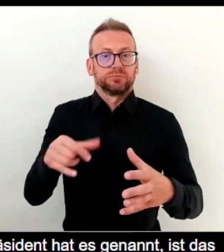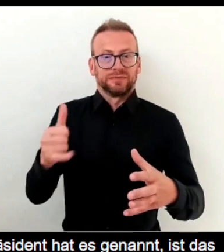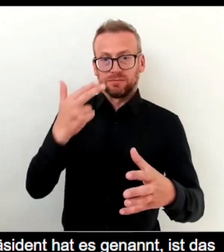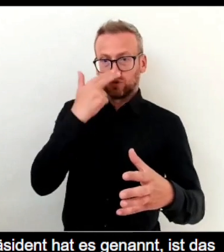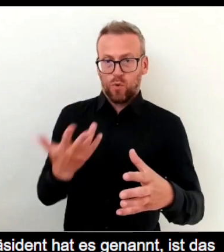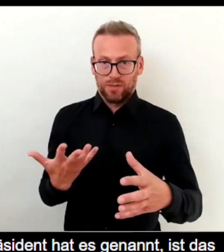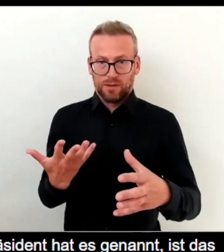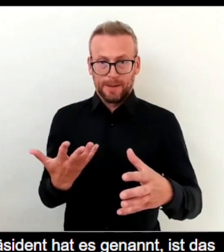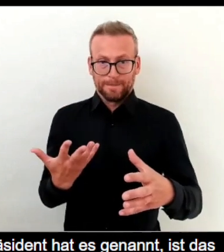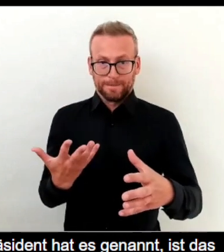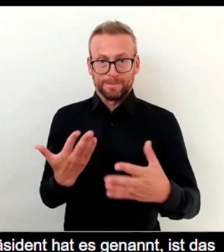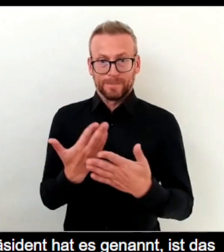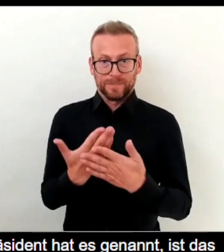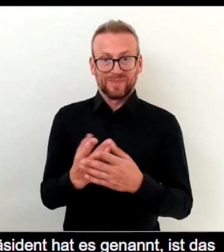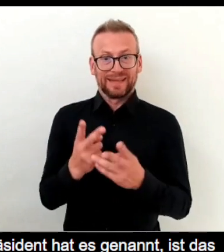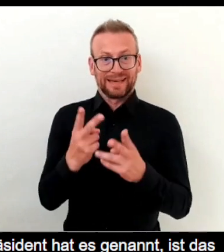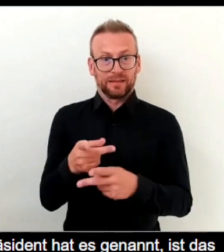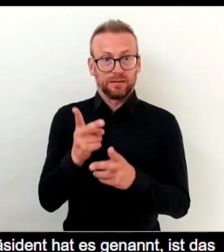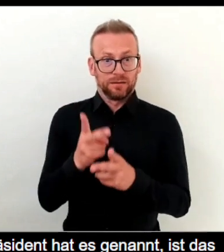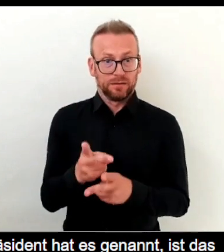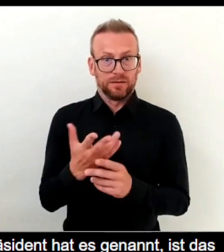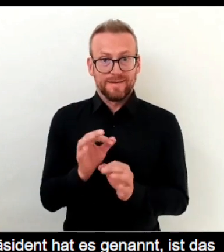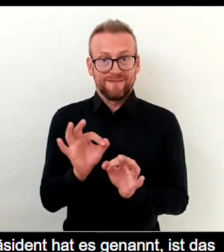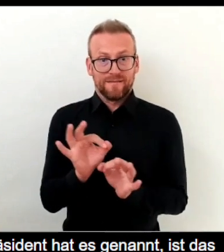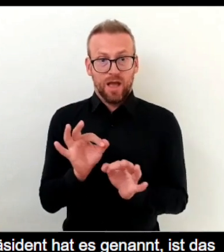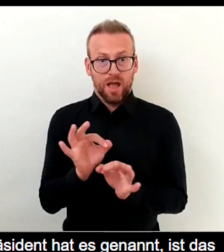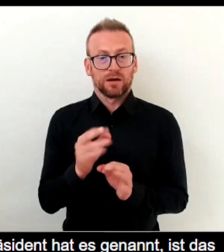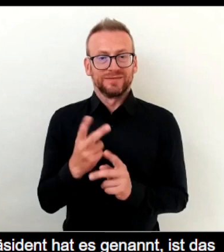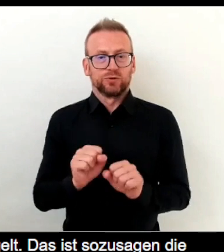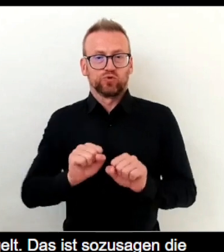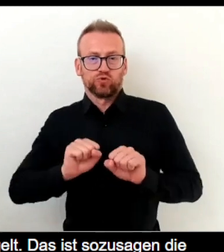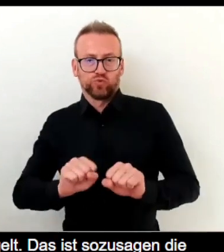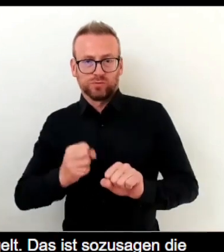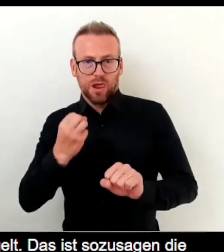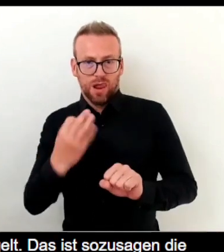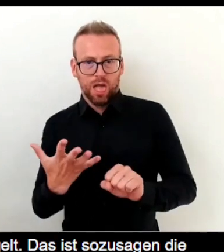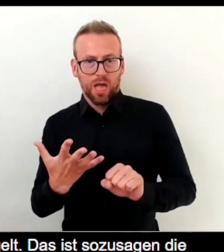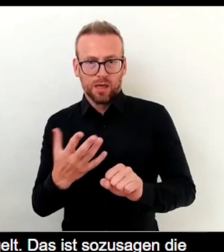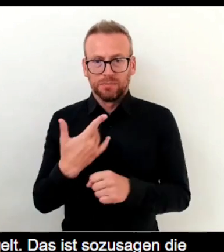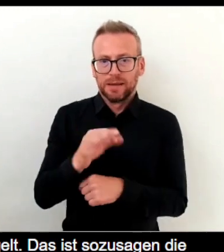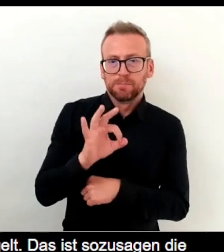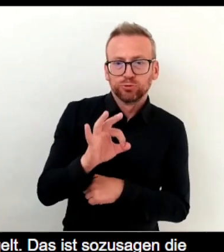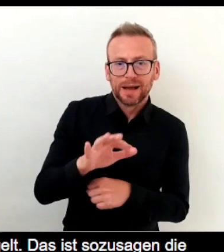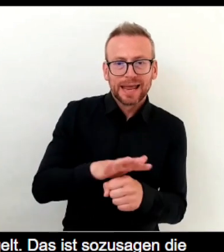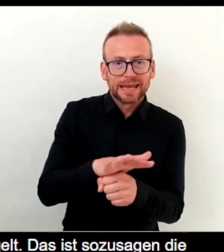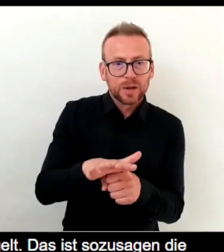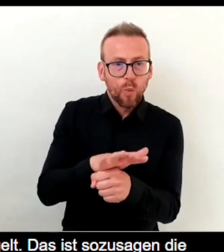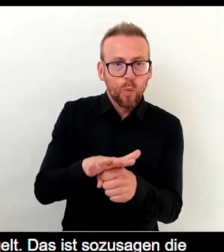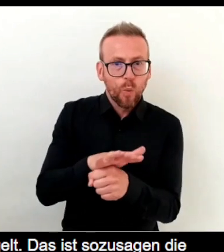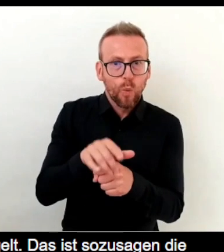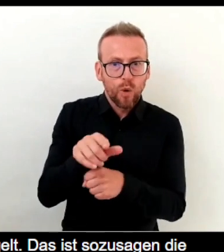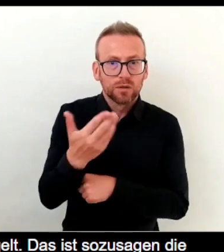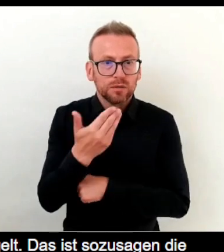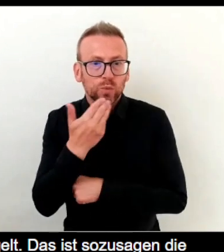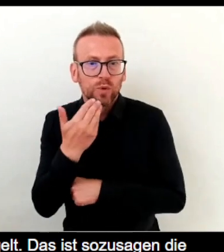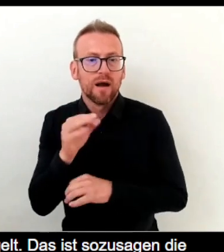Mitgliedstaaten. Das heißt, Daten für Deutschland insgesamt. Naheliegend ist aber, dass die Populationsdichte